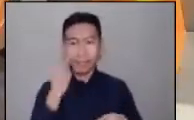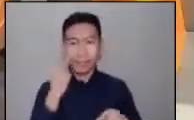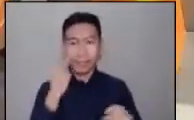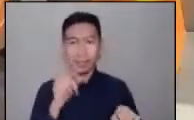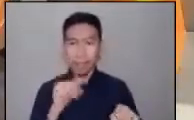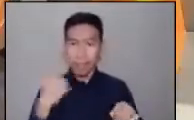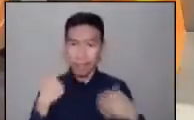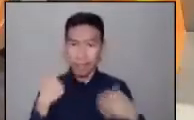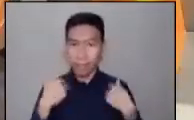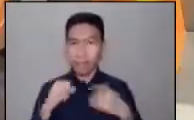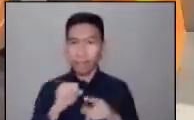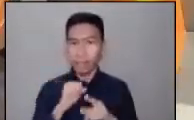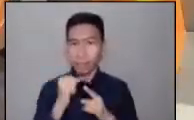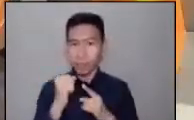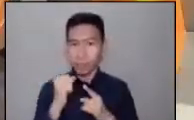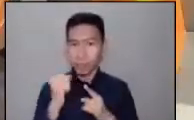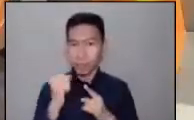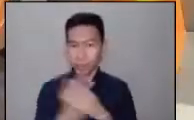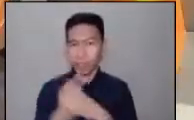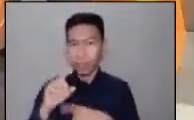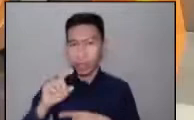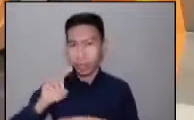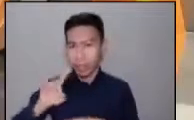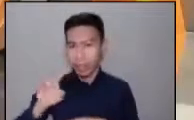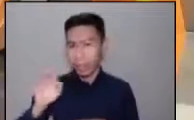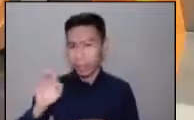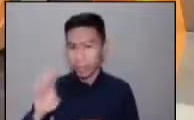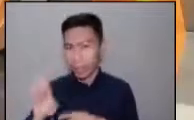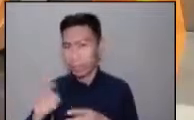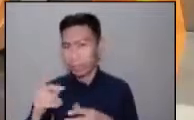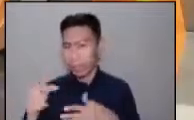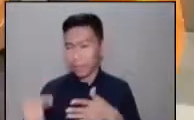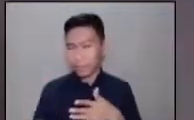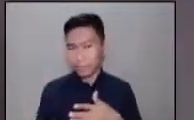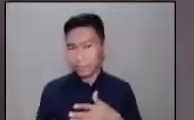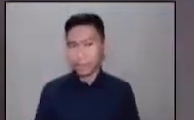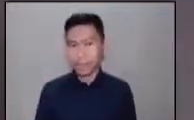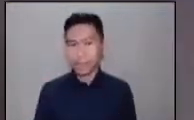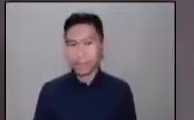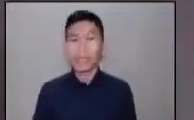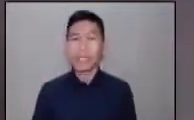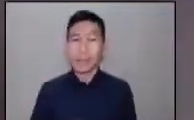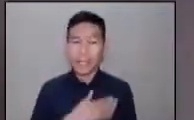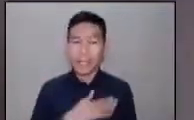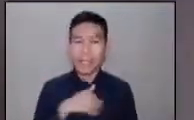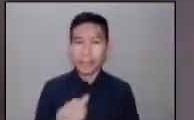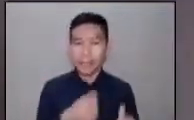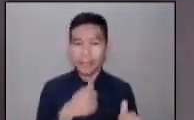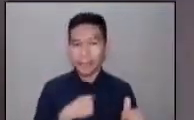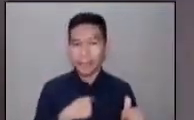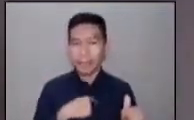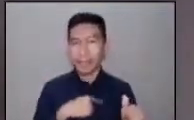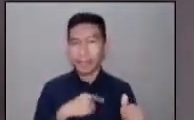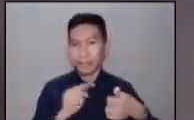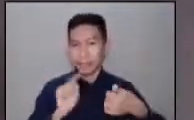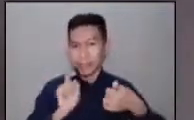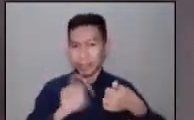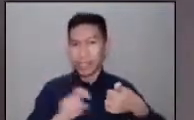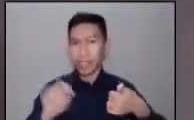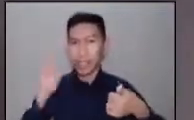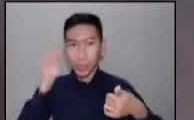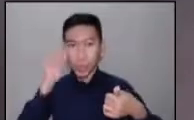ba mga dapat naming abangan kay Charleen? Follow niyo po ako sa YouTube, Instagram,